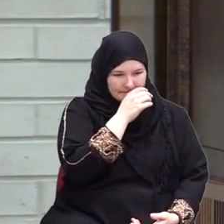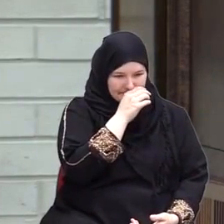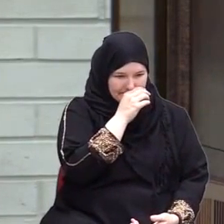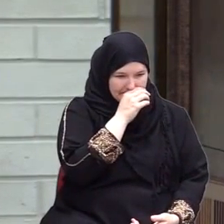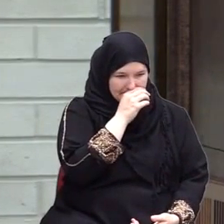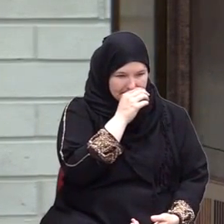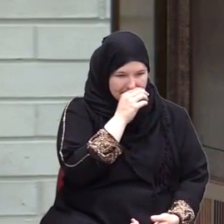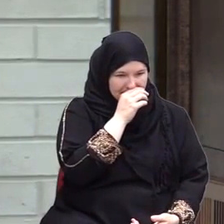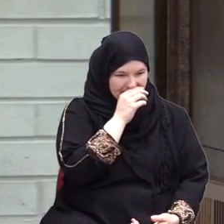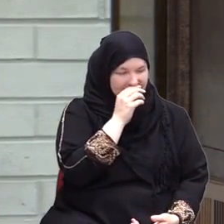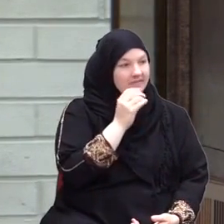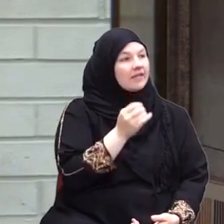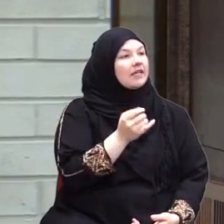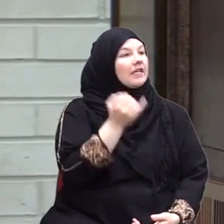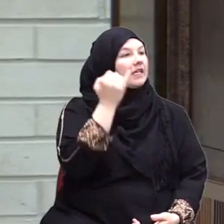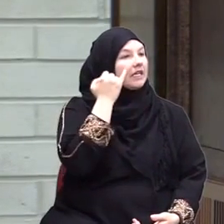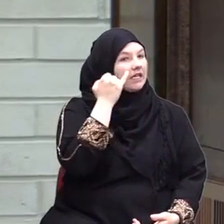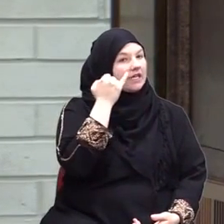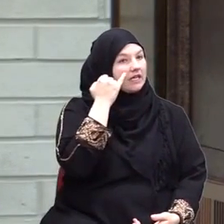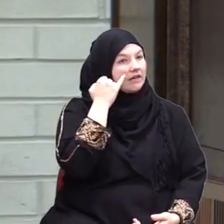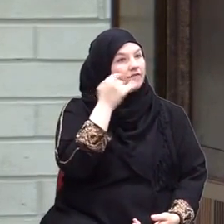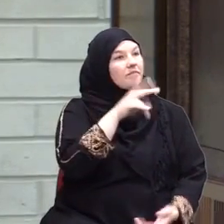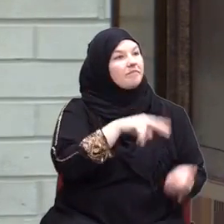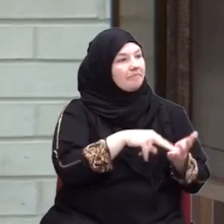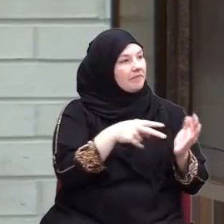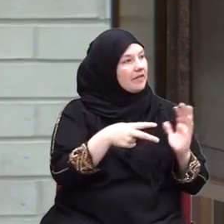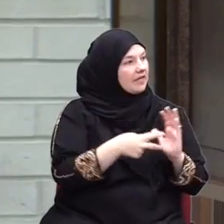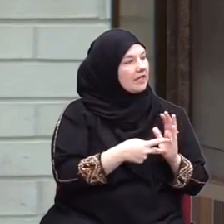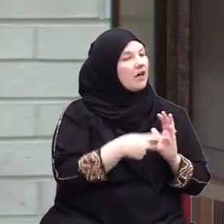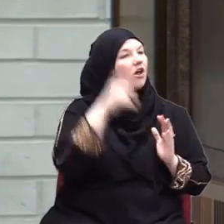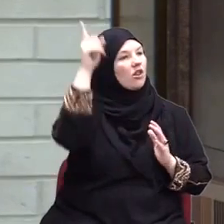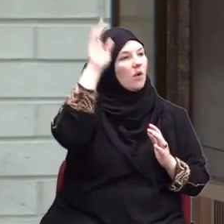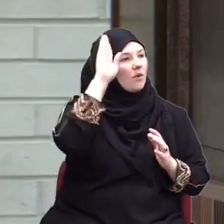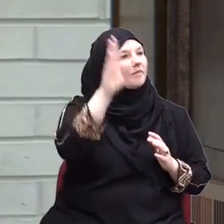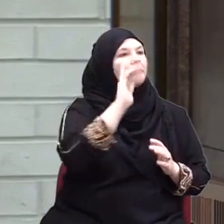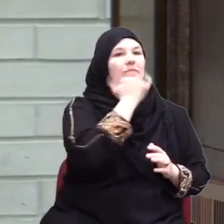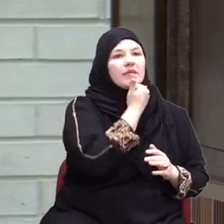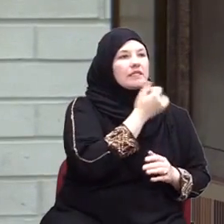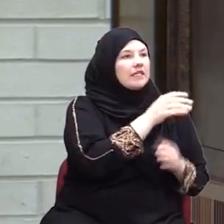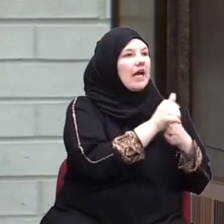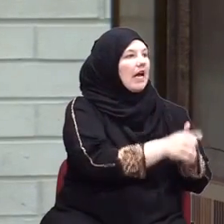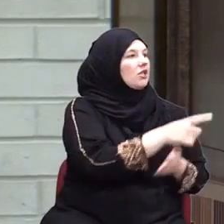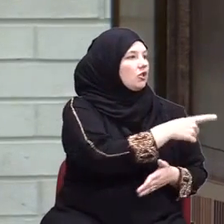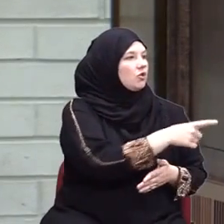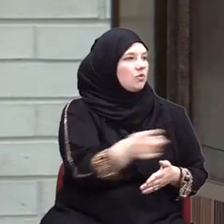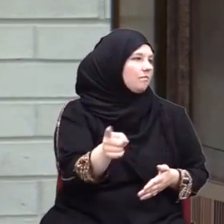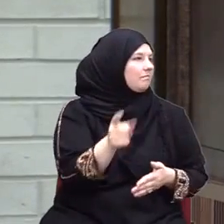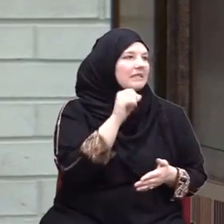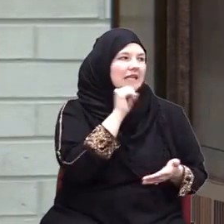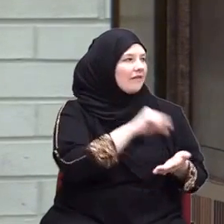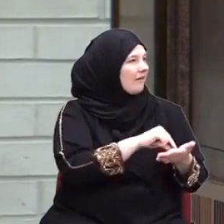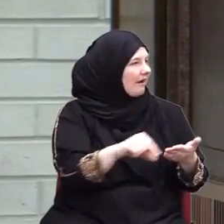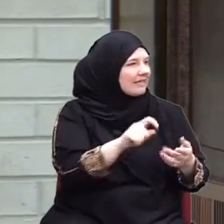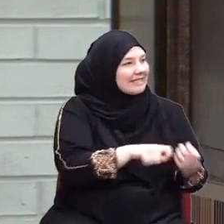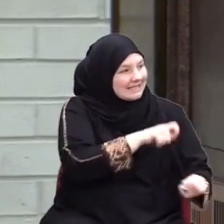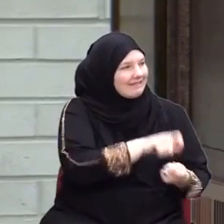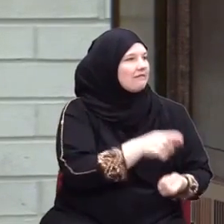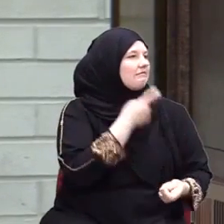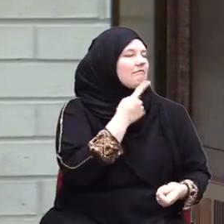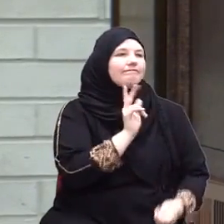يَشَاءُ. As if you take it literally, it would mean that he misleads. But that's not what the ayah is saying.